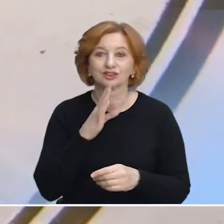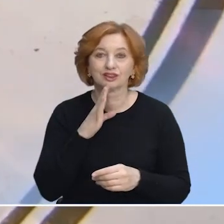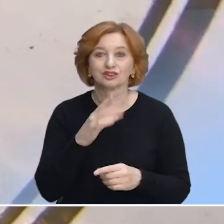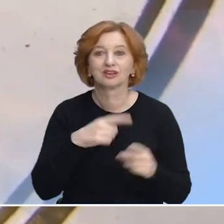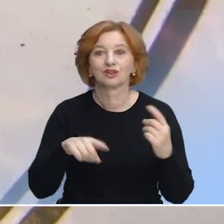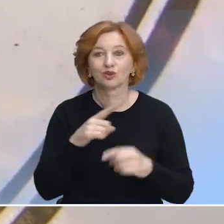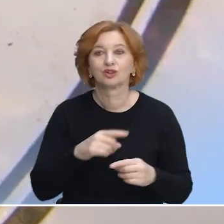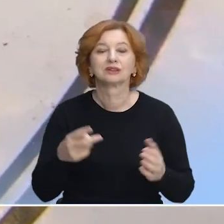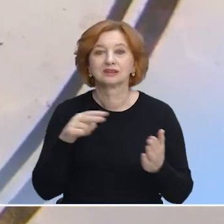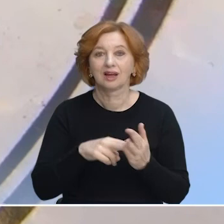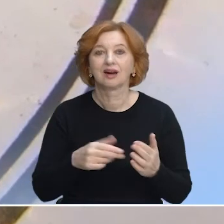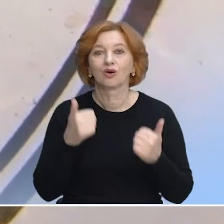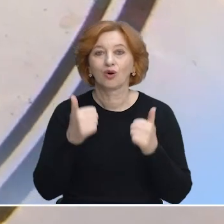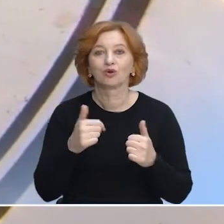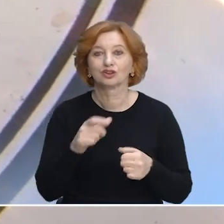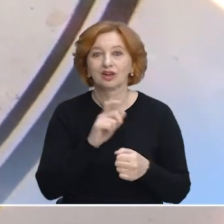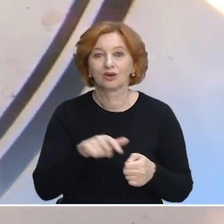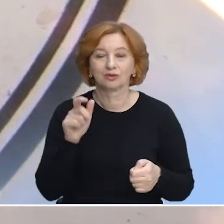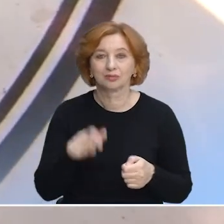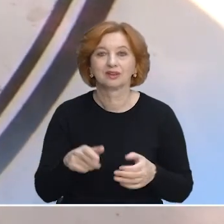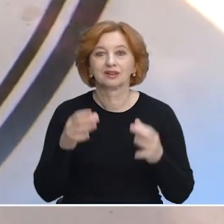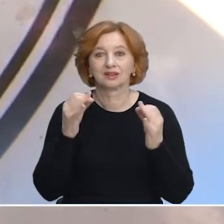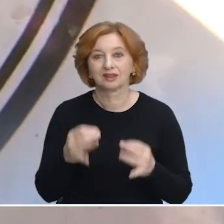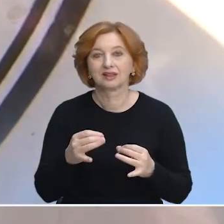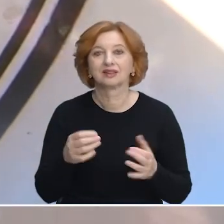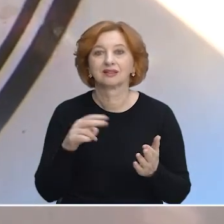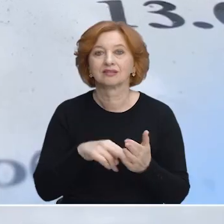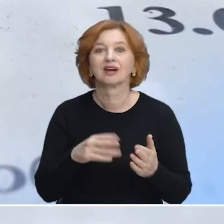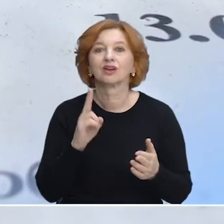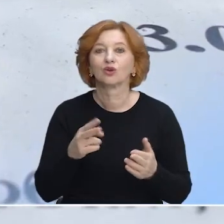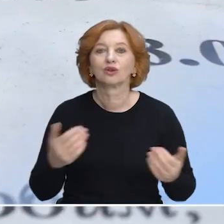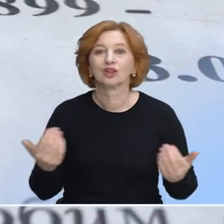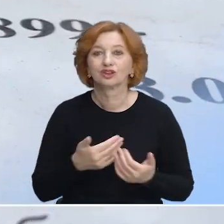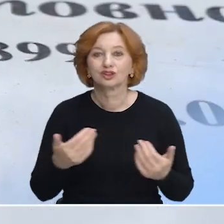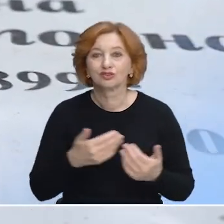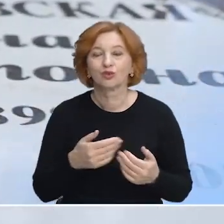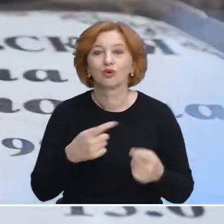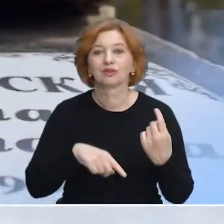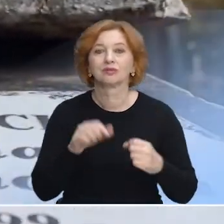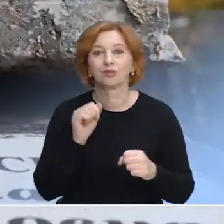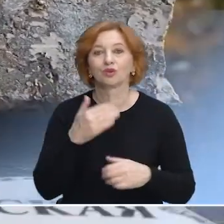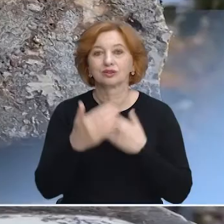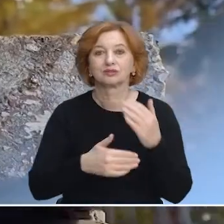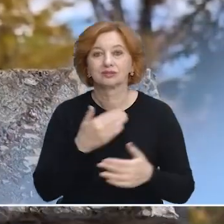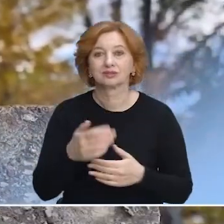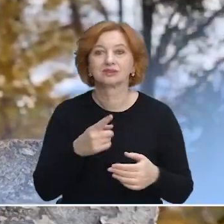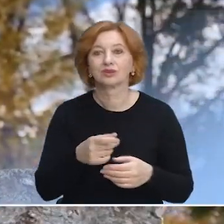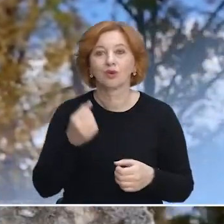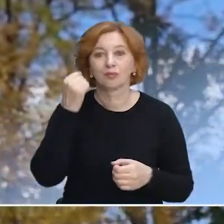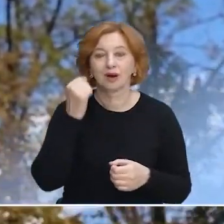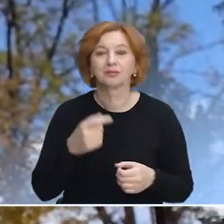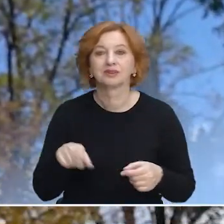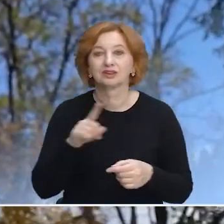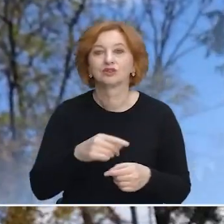Осиповны Хорошевской на поселковом кладбище. Это и есть живой урок мужества и патриотизма. Память ее подвига